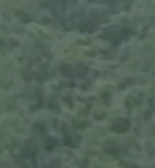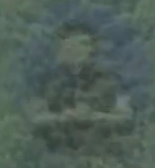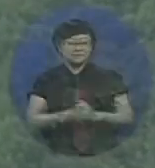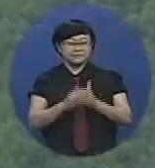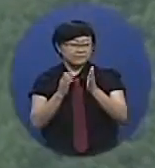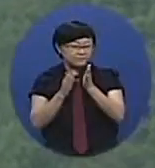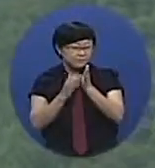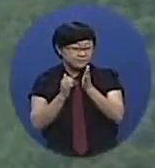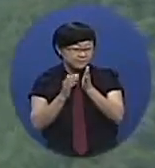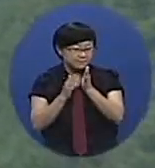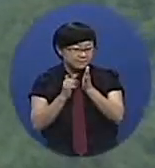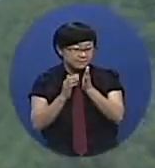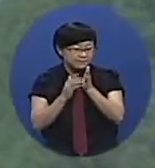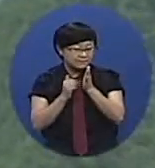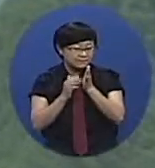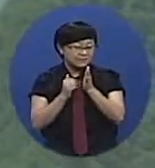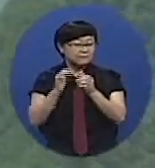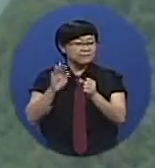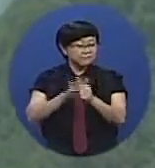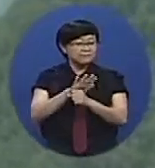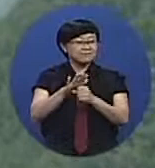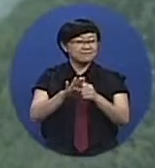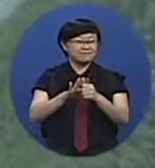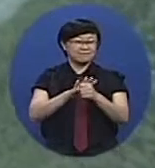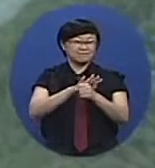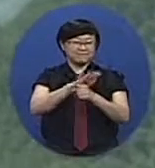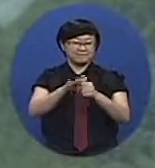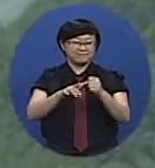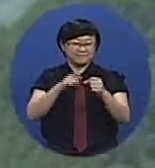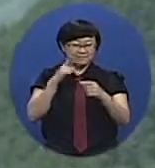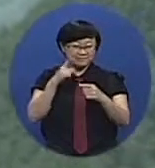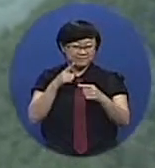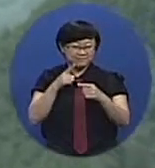남 몰래 사랑하다가